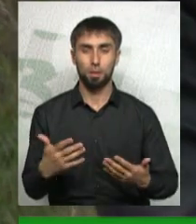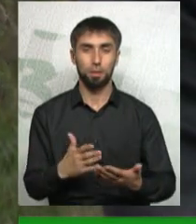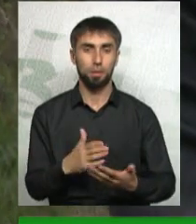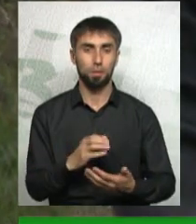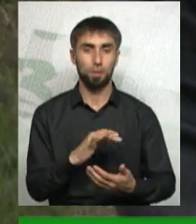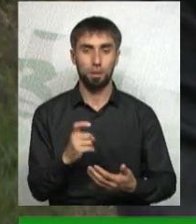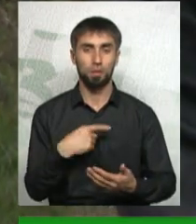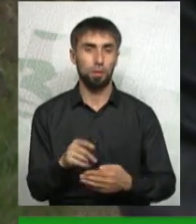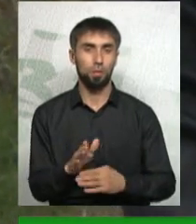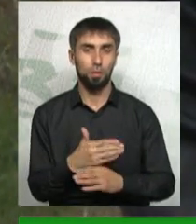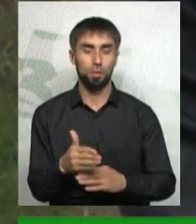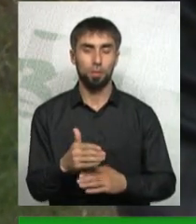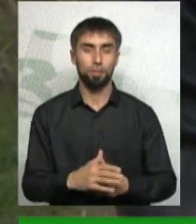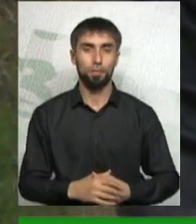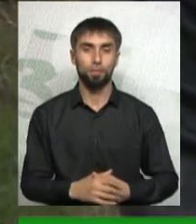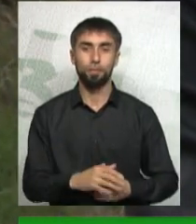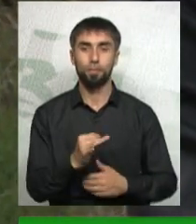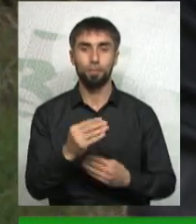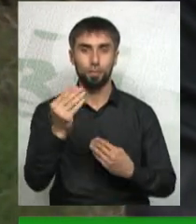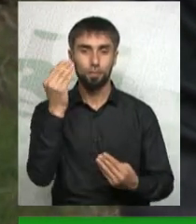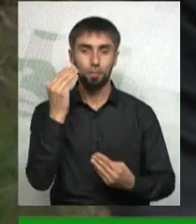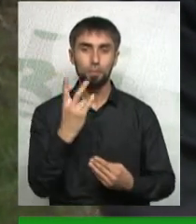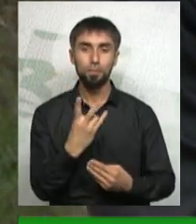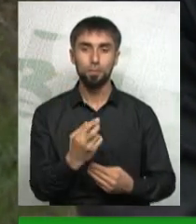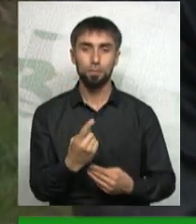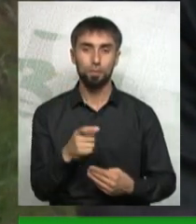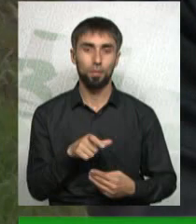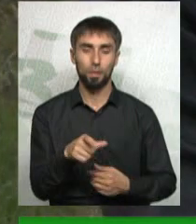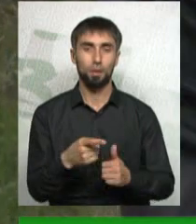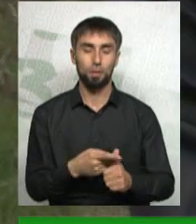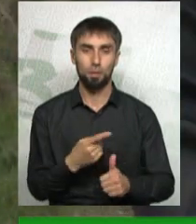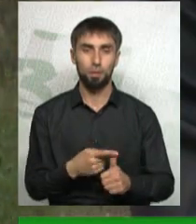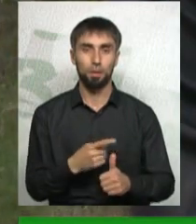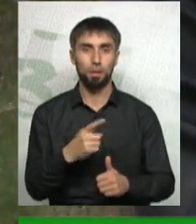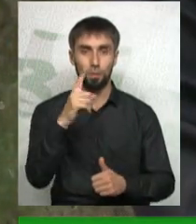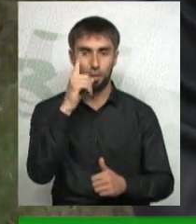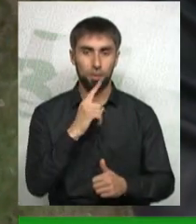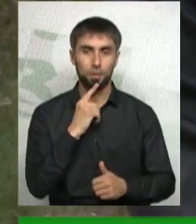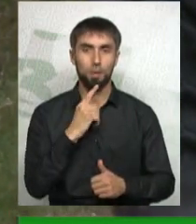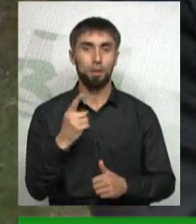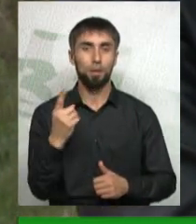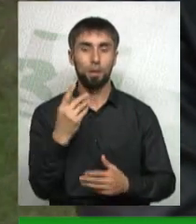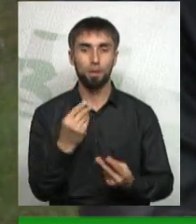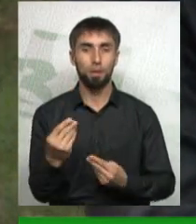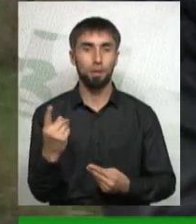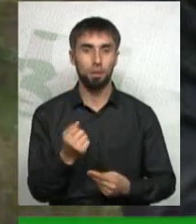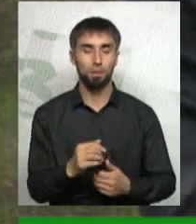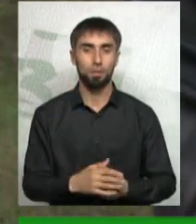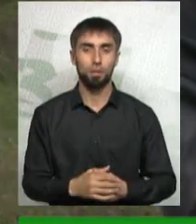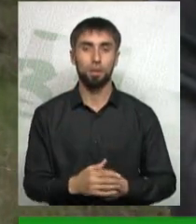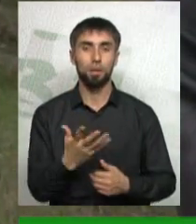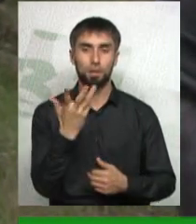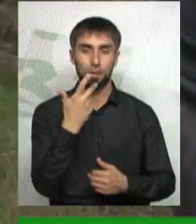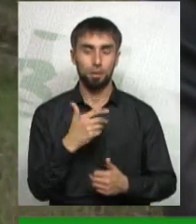Мы тут разбили по функциям. И, например, на одной дорожке название месяцев, дни недели,